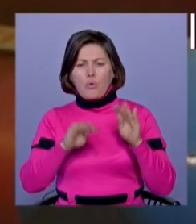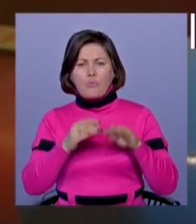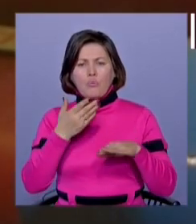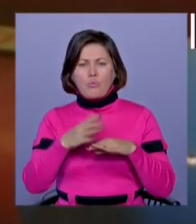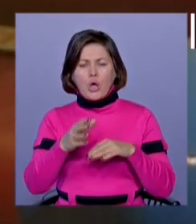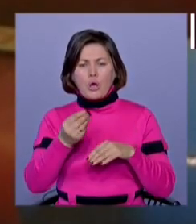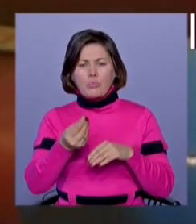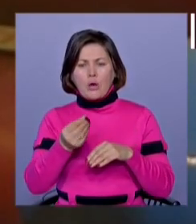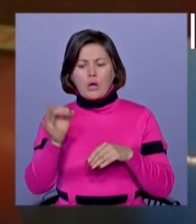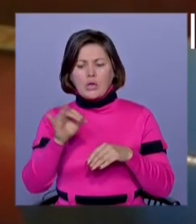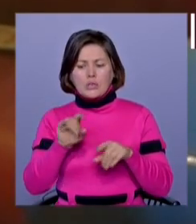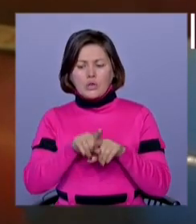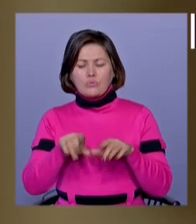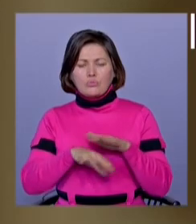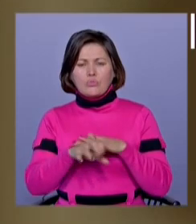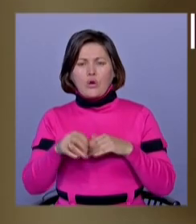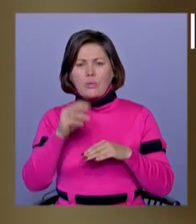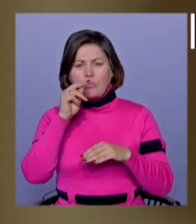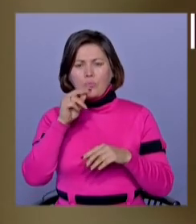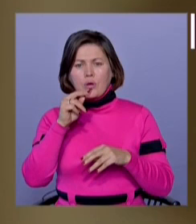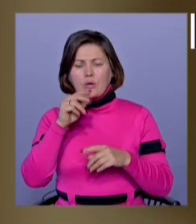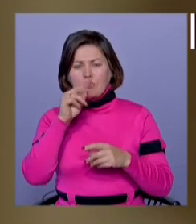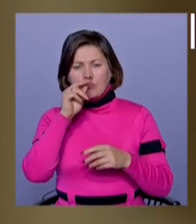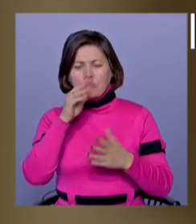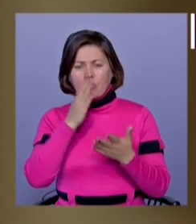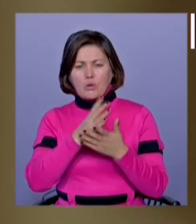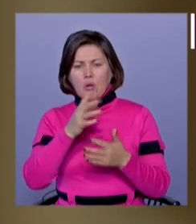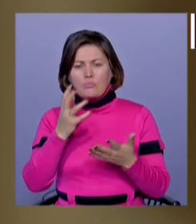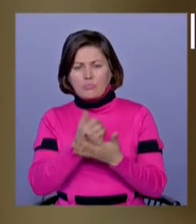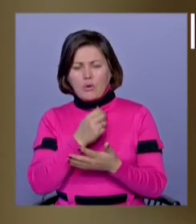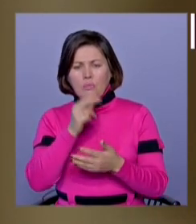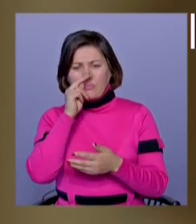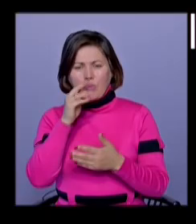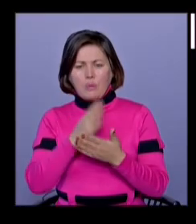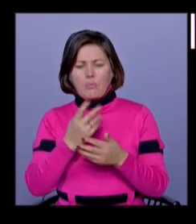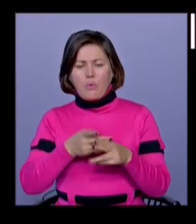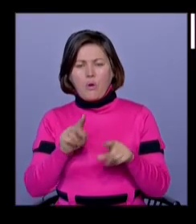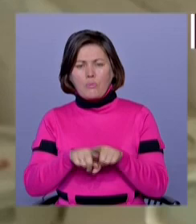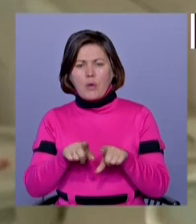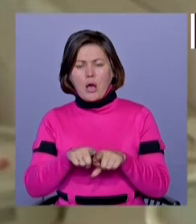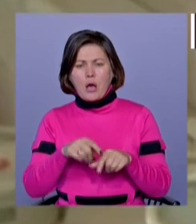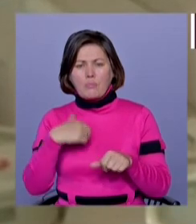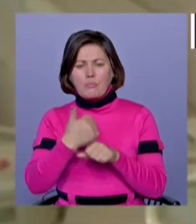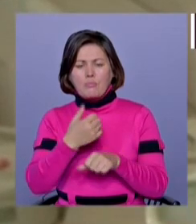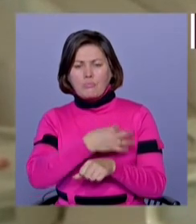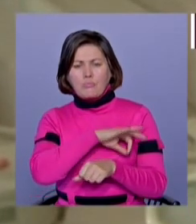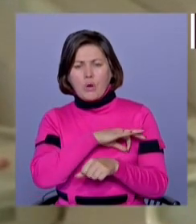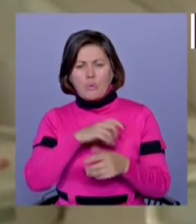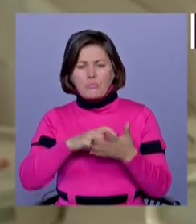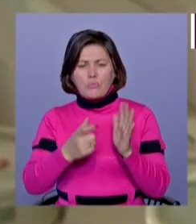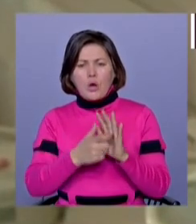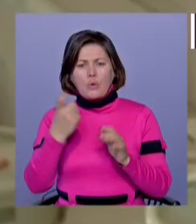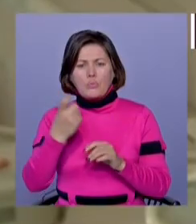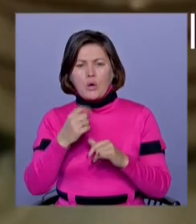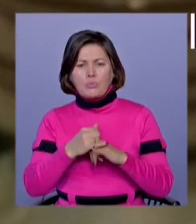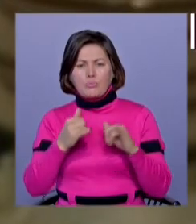бөлінген бюджет қаржысын жымқырған деген күдікке ілігіп отыр. Бас прокуратураның хабарлауынша, тұрғын үй коммуналдық шаруашылығын дамыту